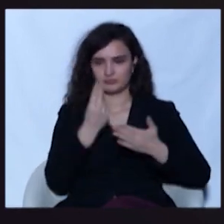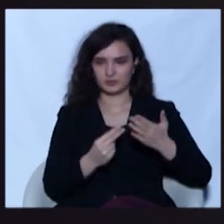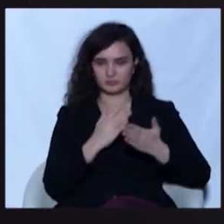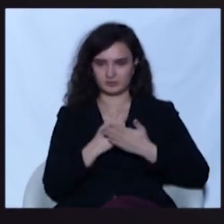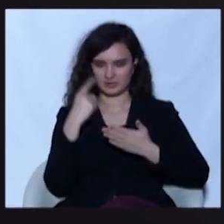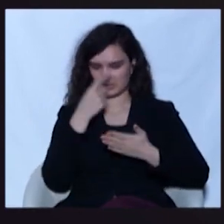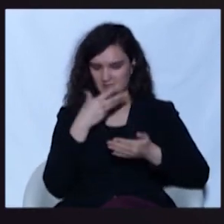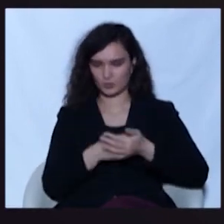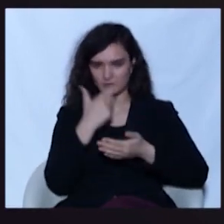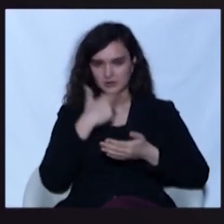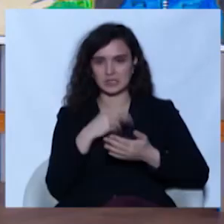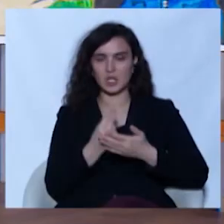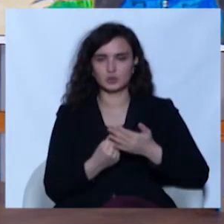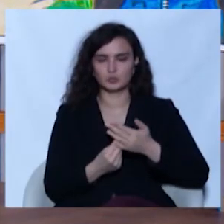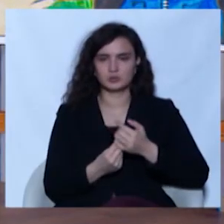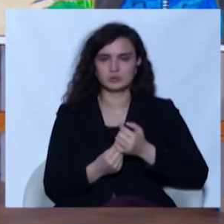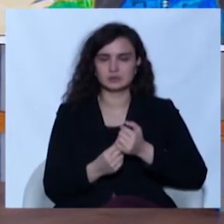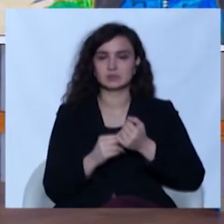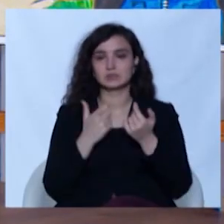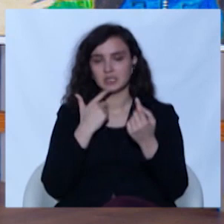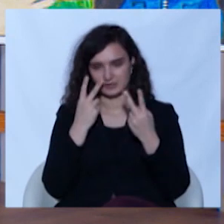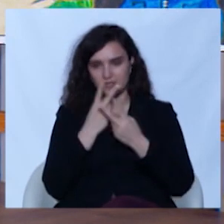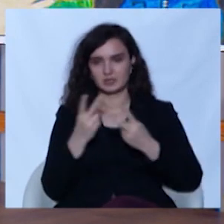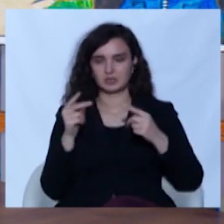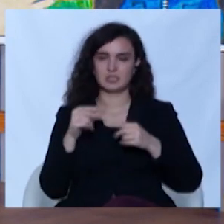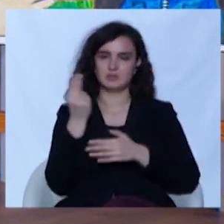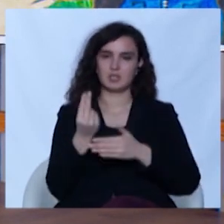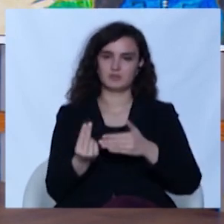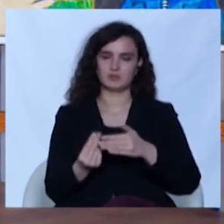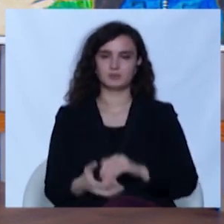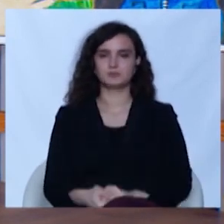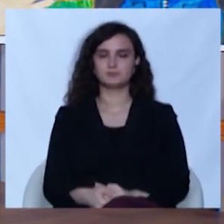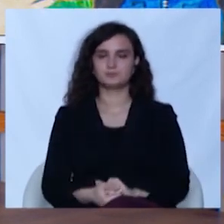ак автопортретеби, ак бэври. Да, туалиэрэ тэс пхатуэрэби.